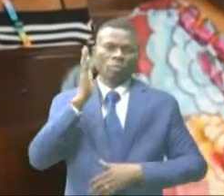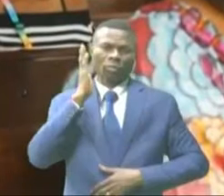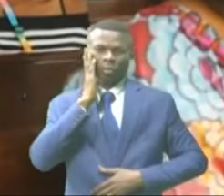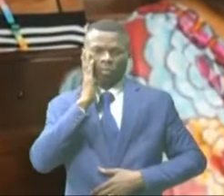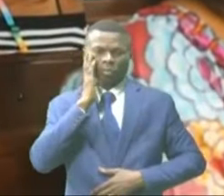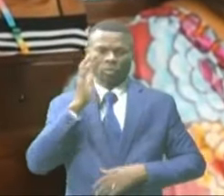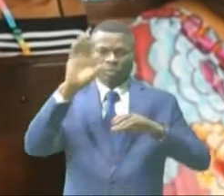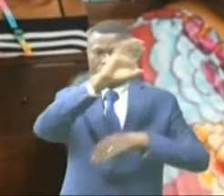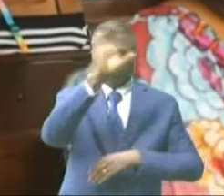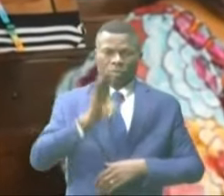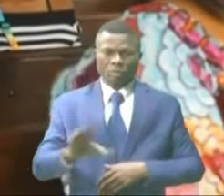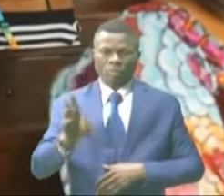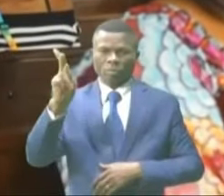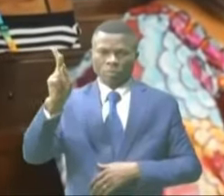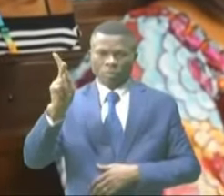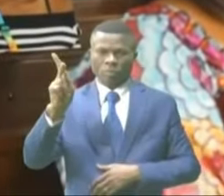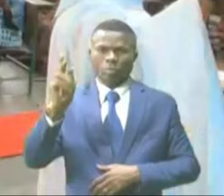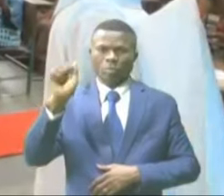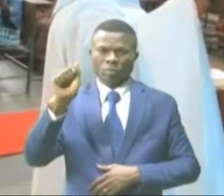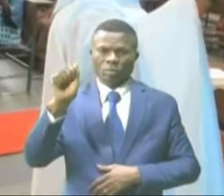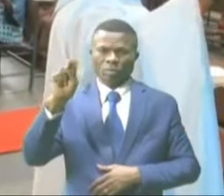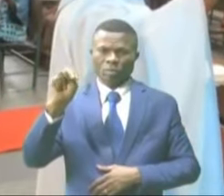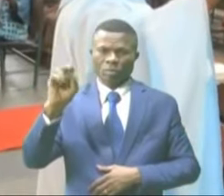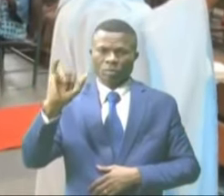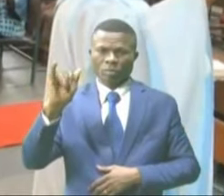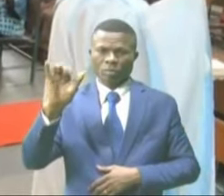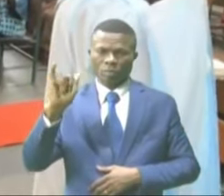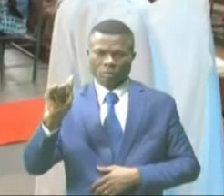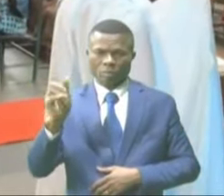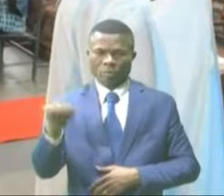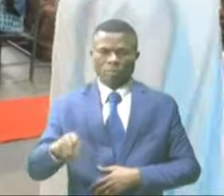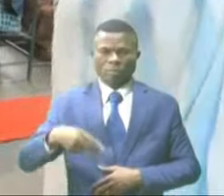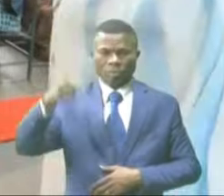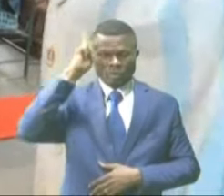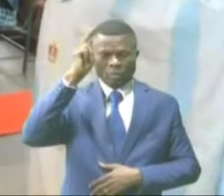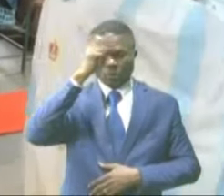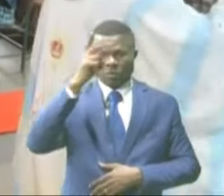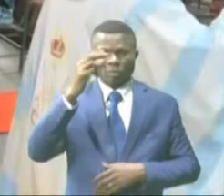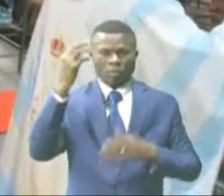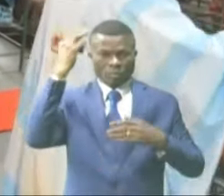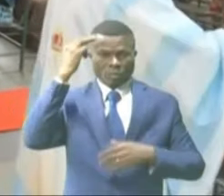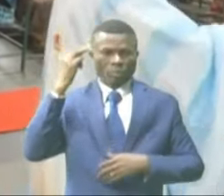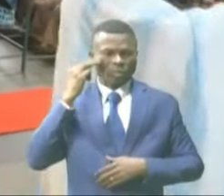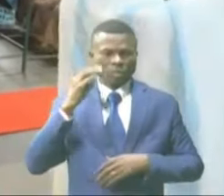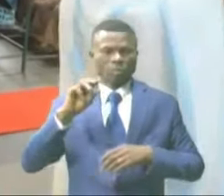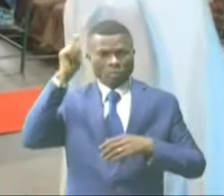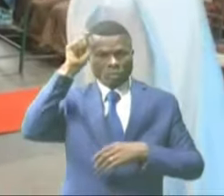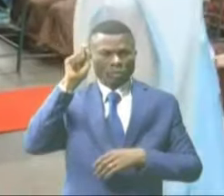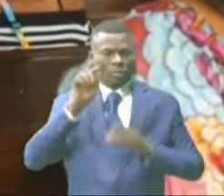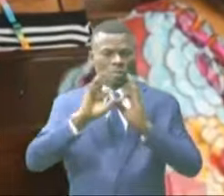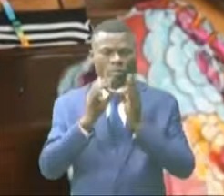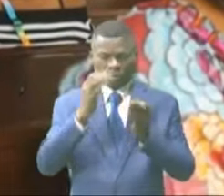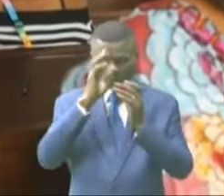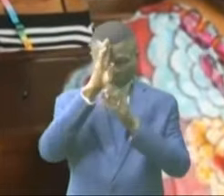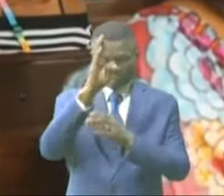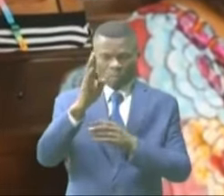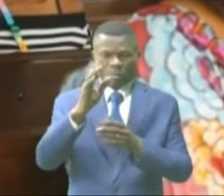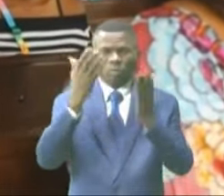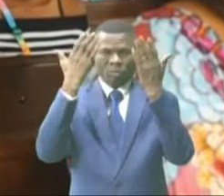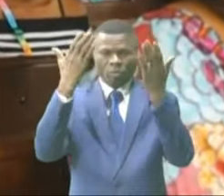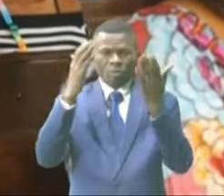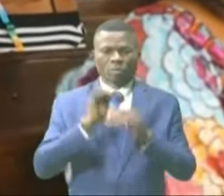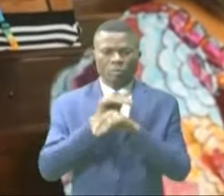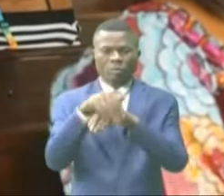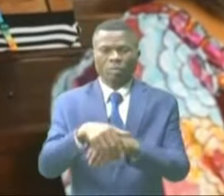la commune de la Kenya à Lubumbashi, province du Haut-Katanga. La patronne du genre, fidèle à Dieu et très engagée dans la